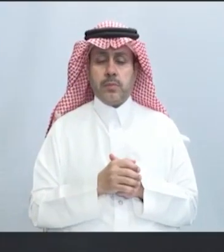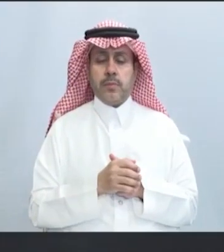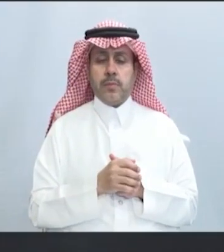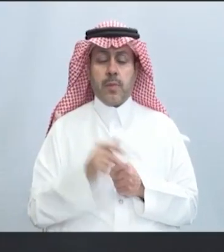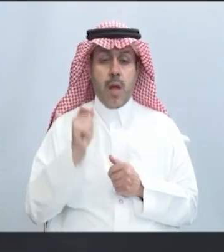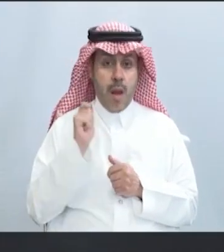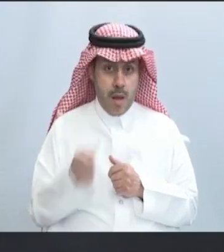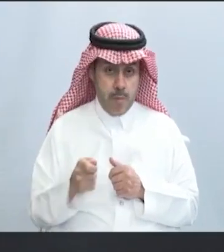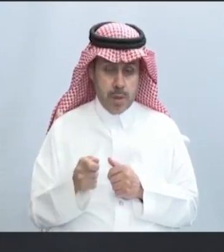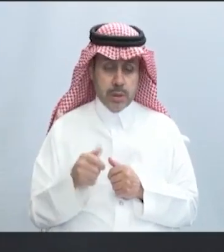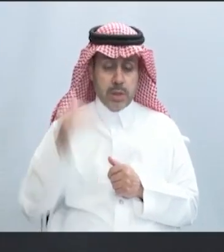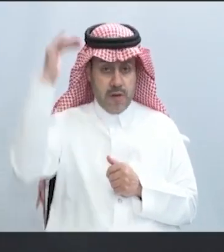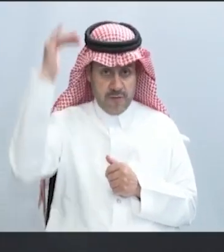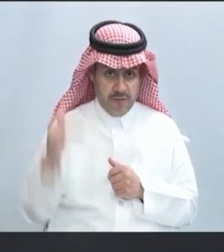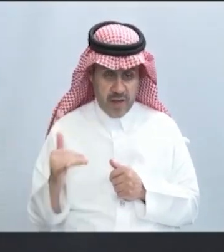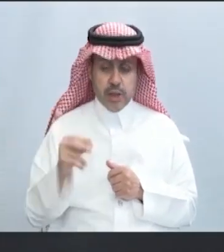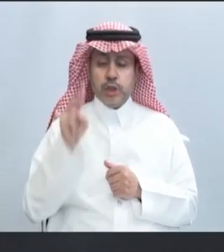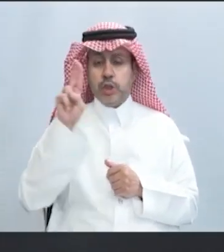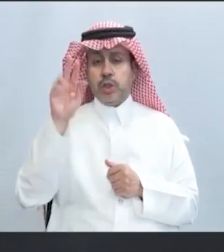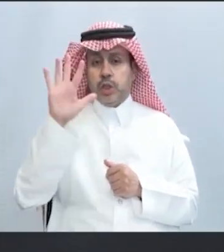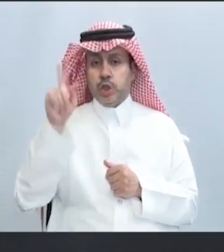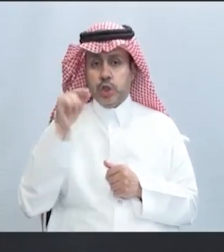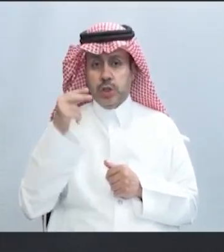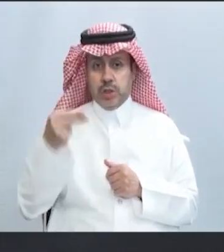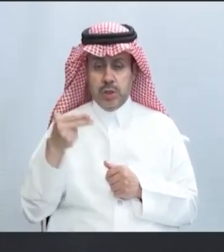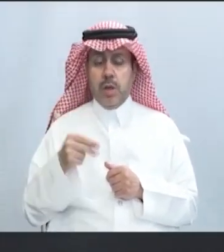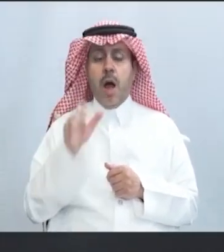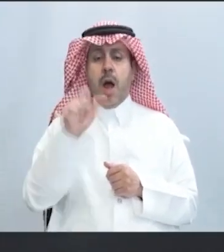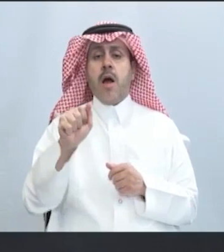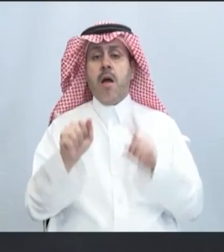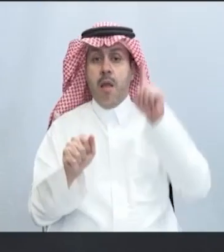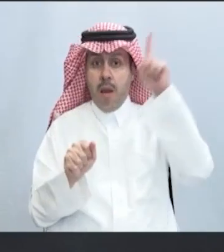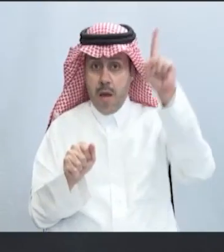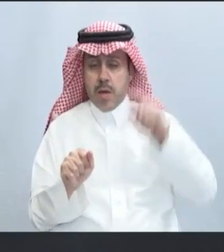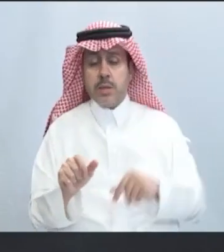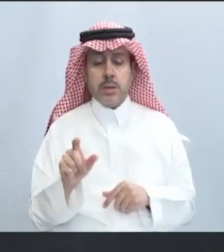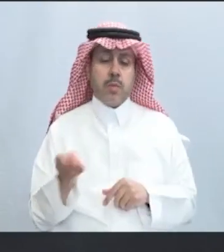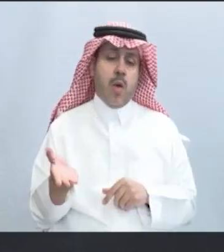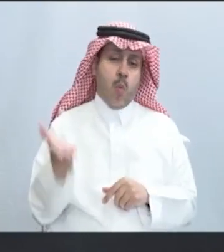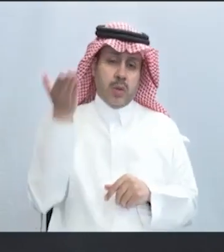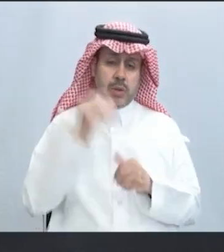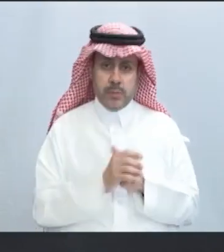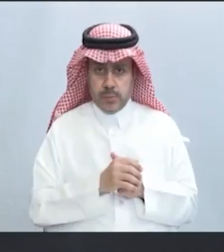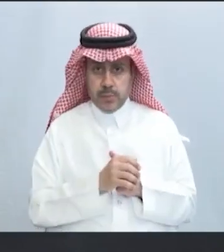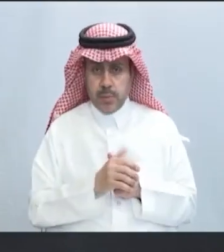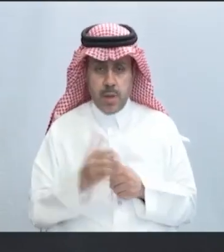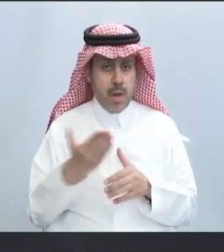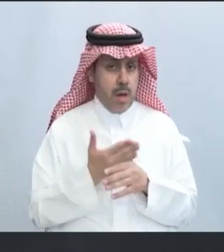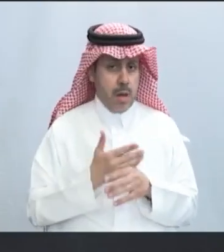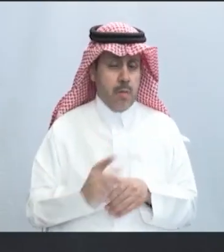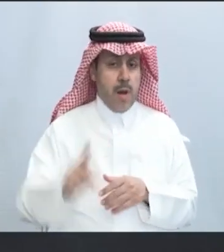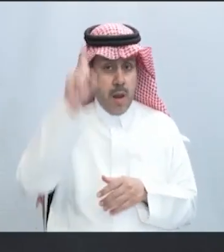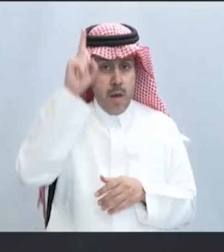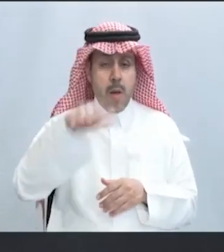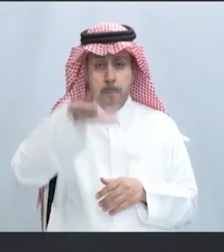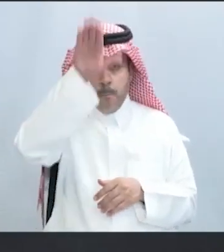نزل فيه تشريع هو حق لله سبحانه وتعالى لماذا هو حق لله لان الله هو مالك